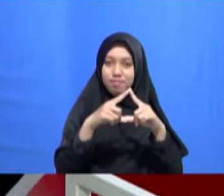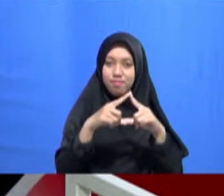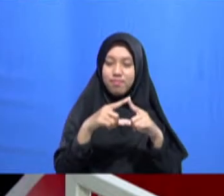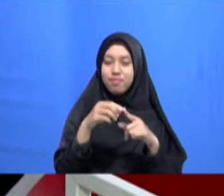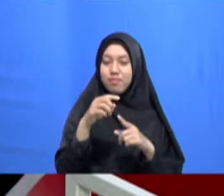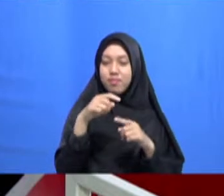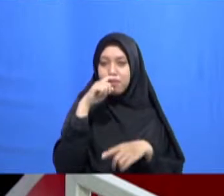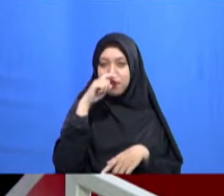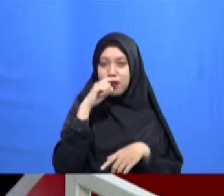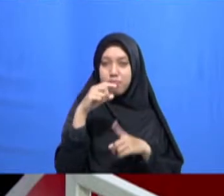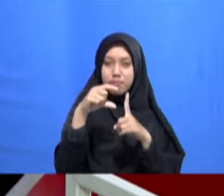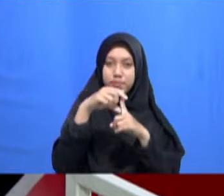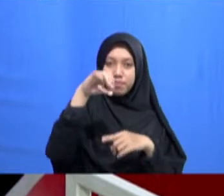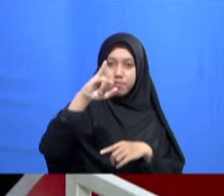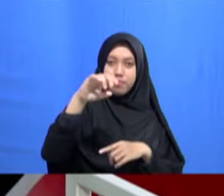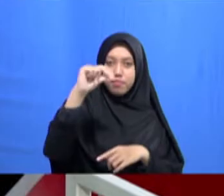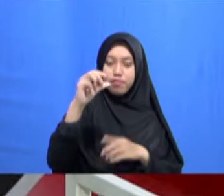Putra.